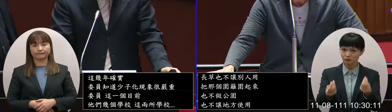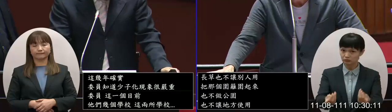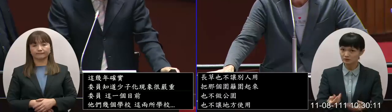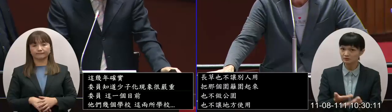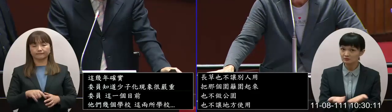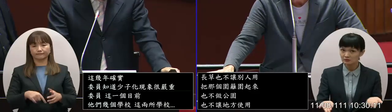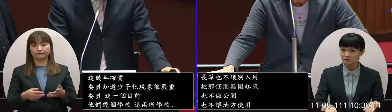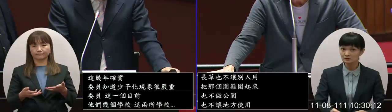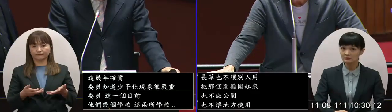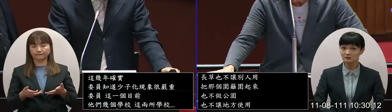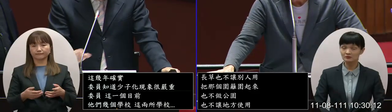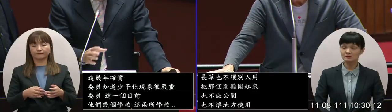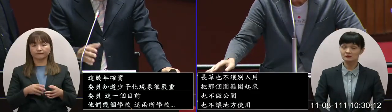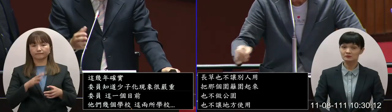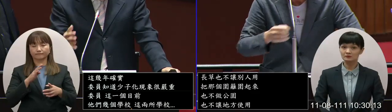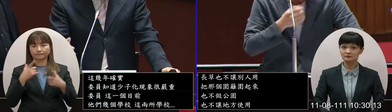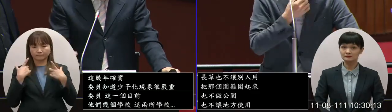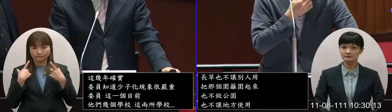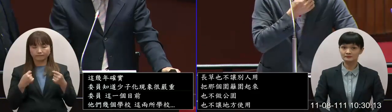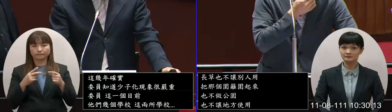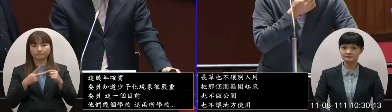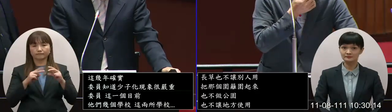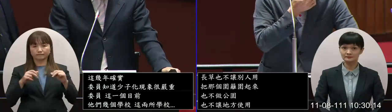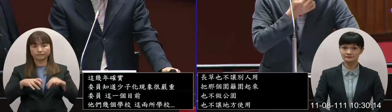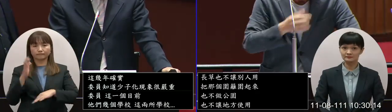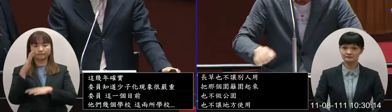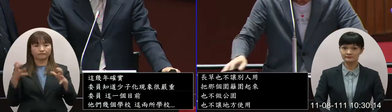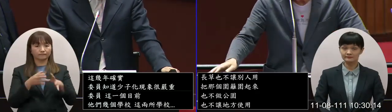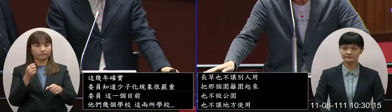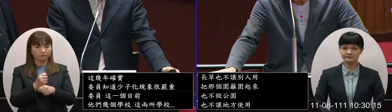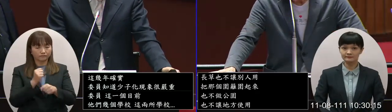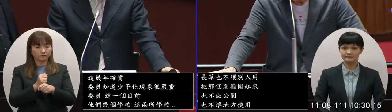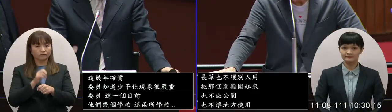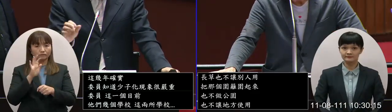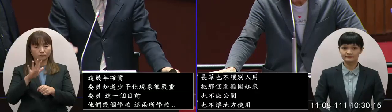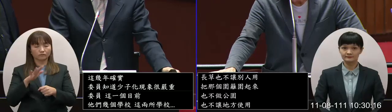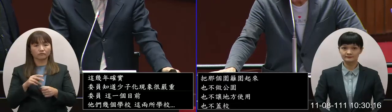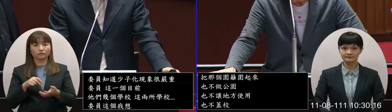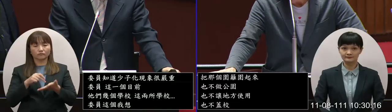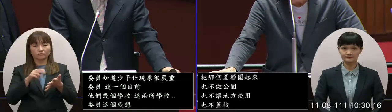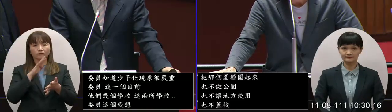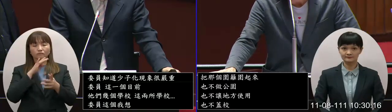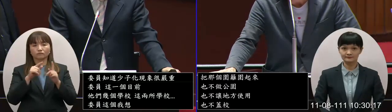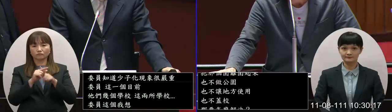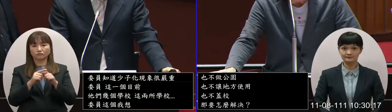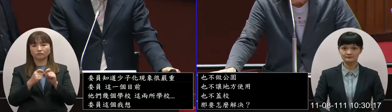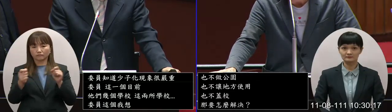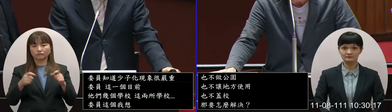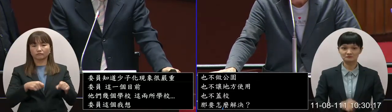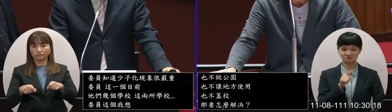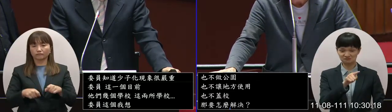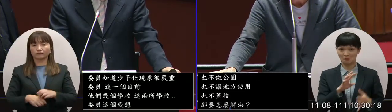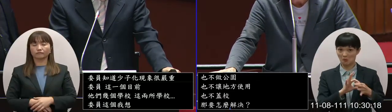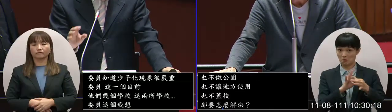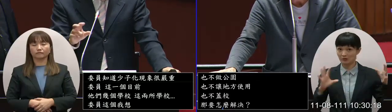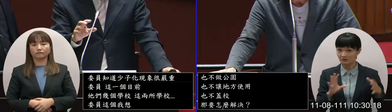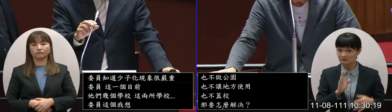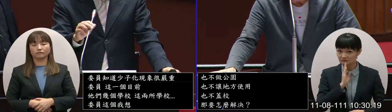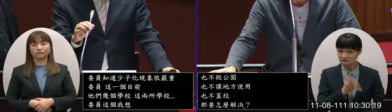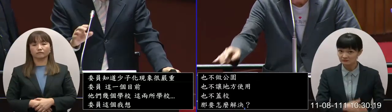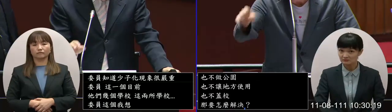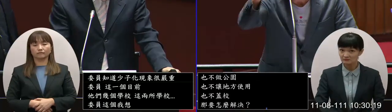这个我想是不是我们请，因为他本来跟地方政府合作的时候都有提出一个中长程， 好像跟你没关一样哎。